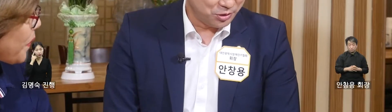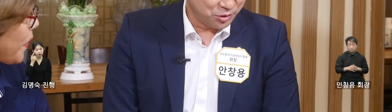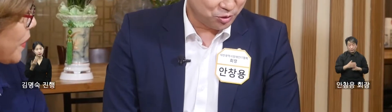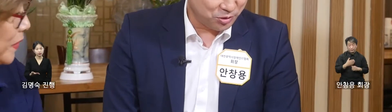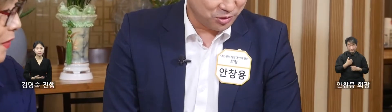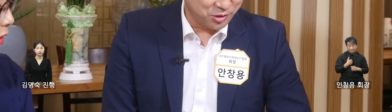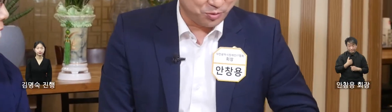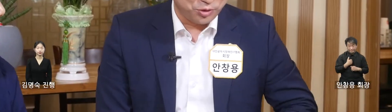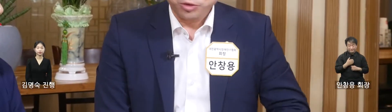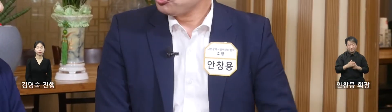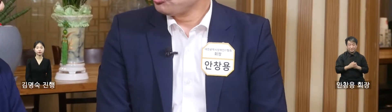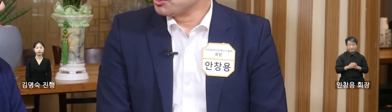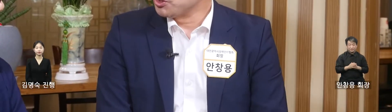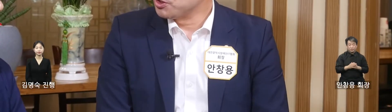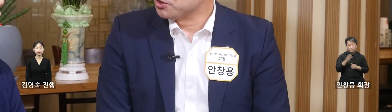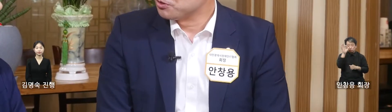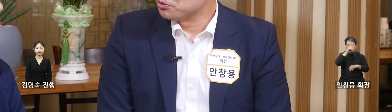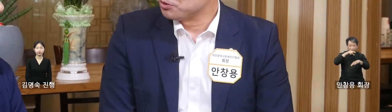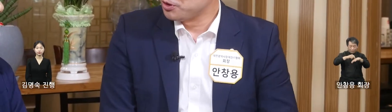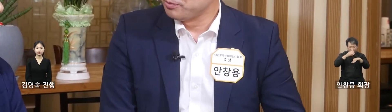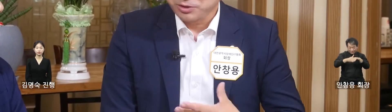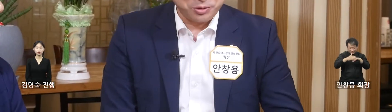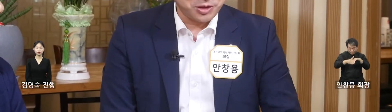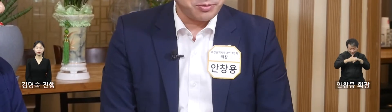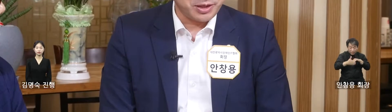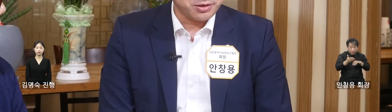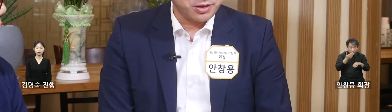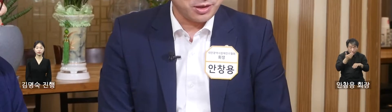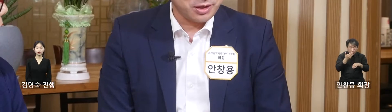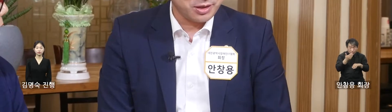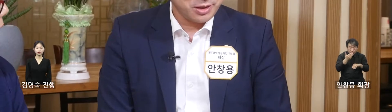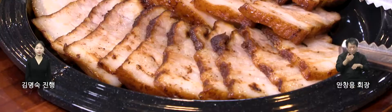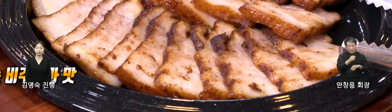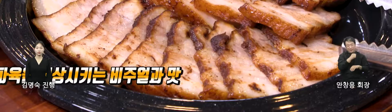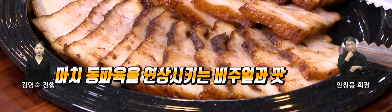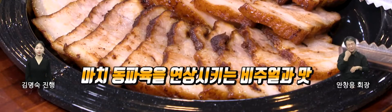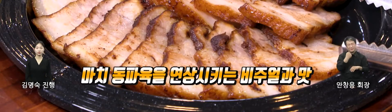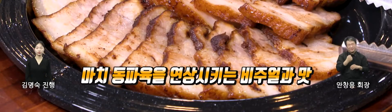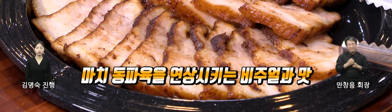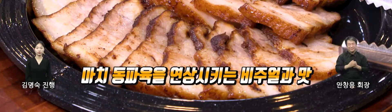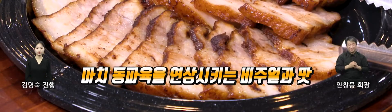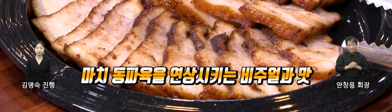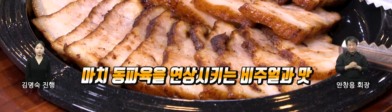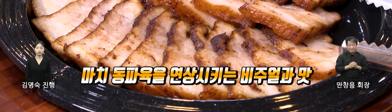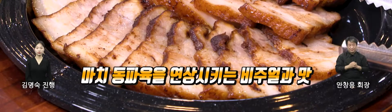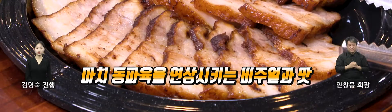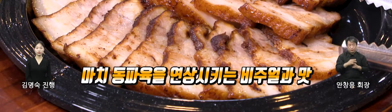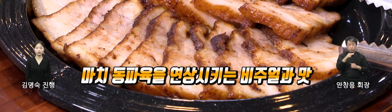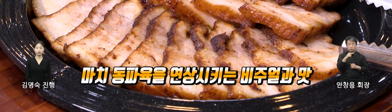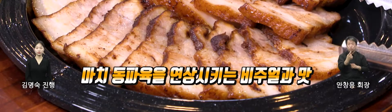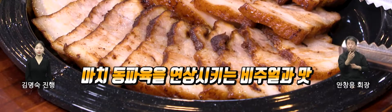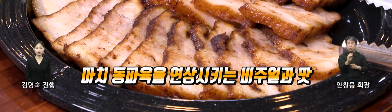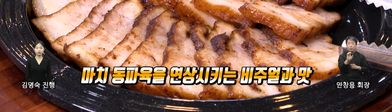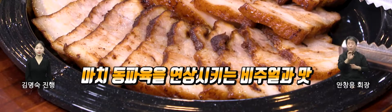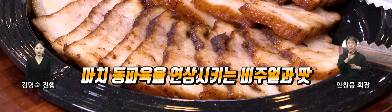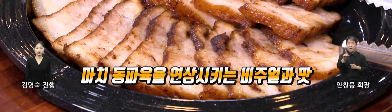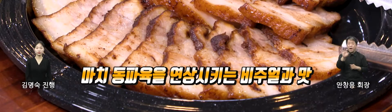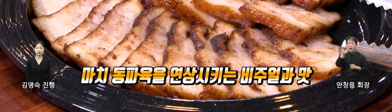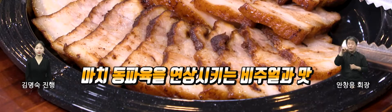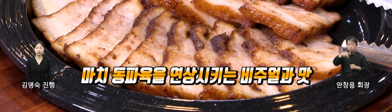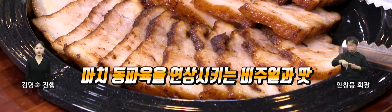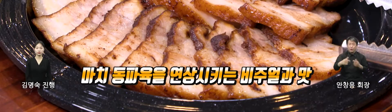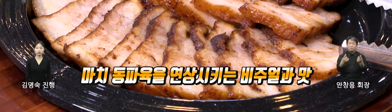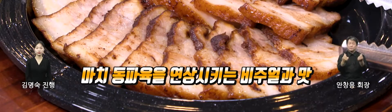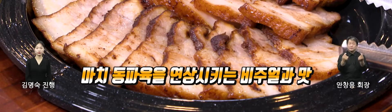저는 이 집 그 수육이 네. 제 입맛은 굉장히 맞는데 네. 동파육 같다는 느낌이 들 정도로